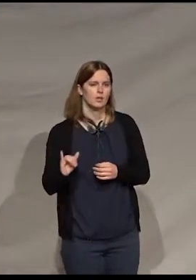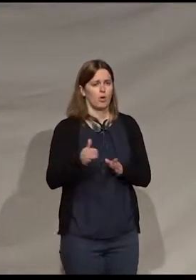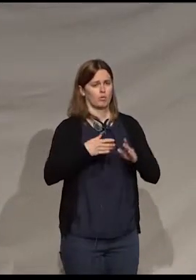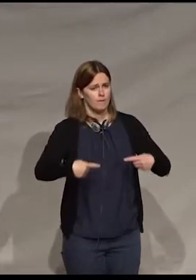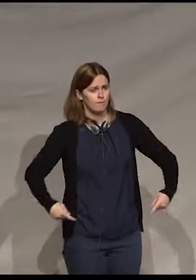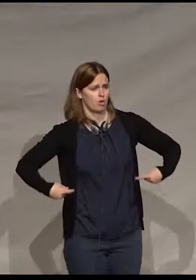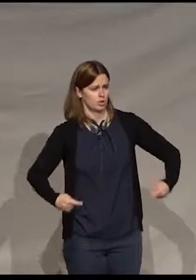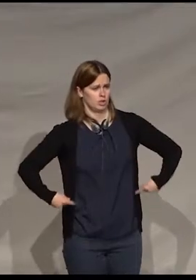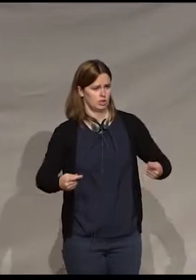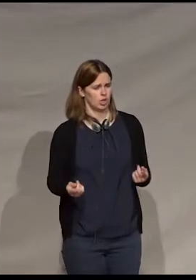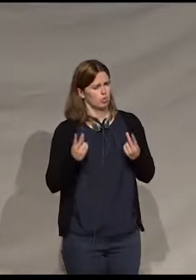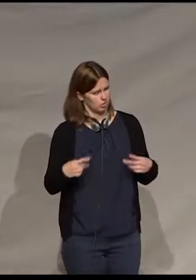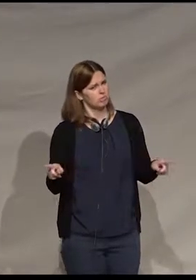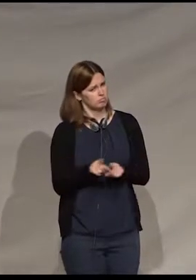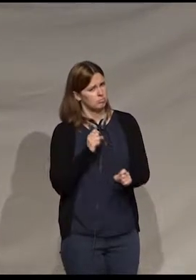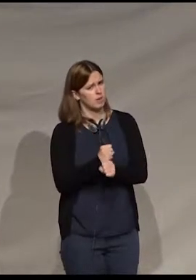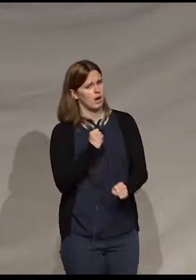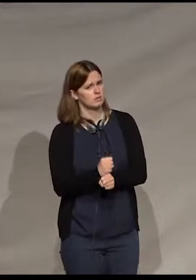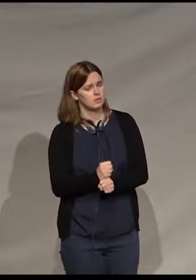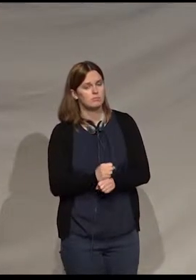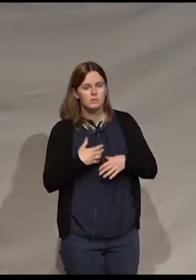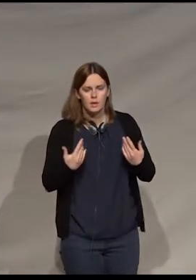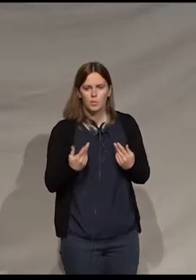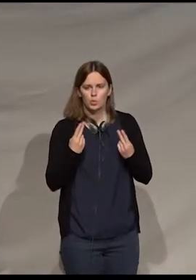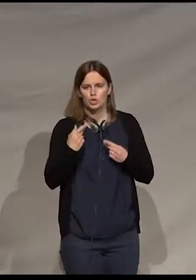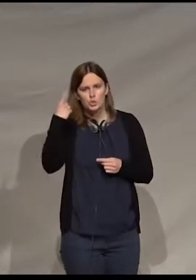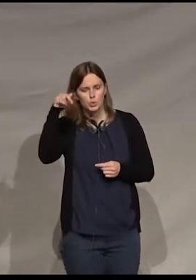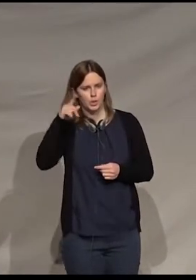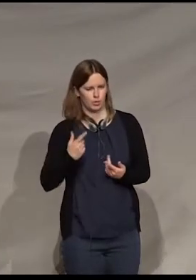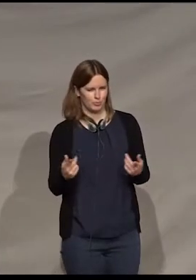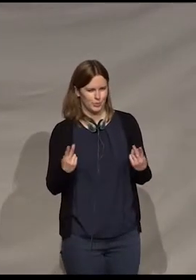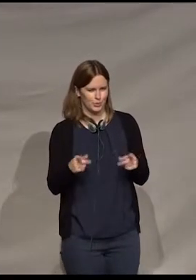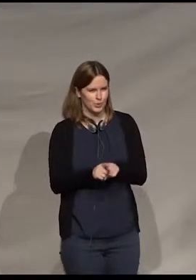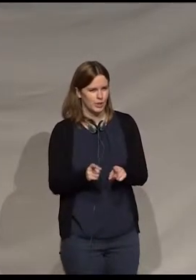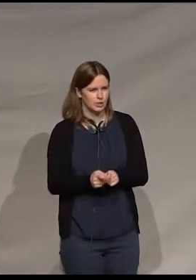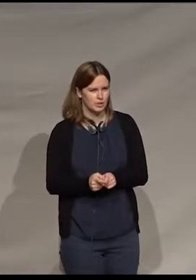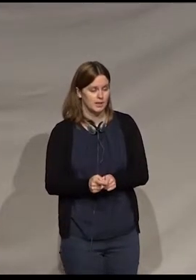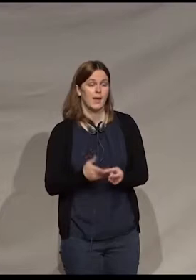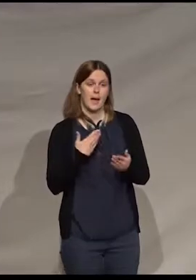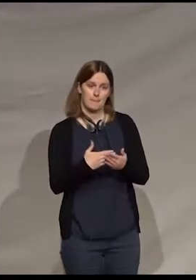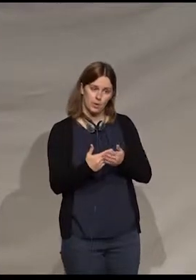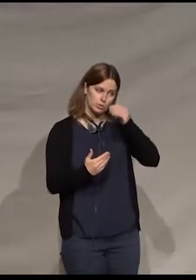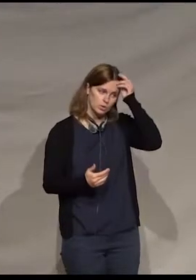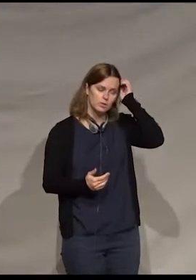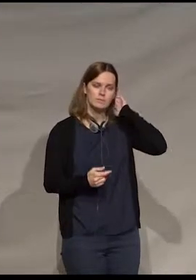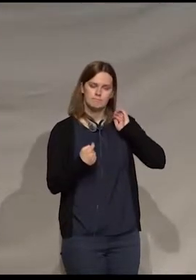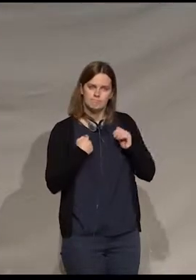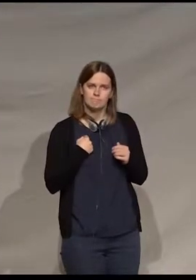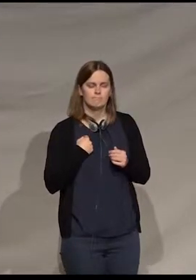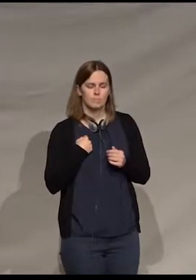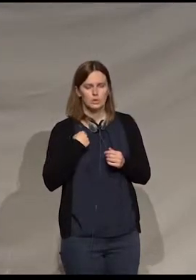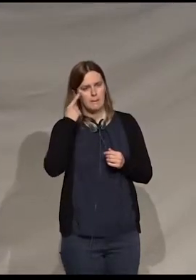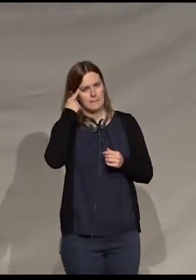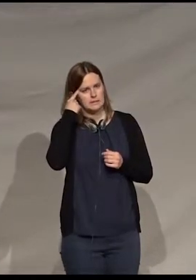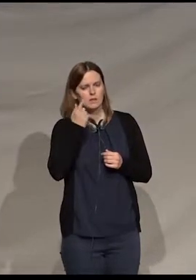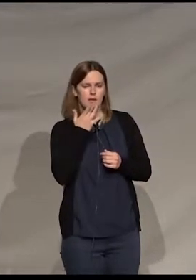možnost se vrátit ke studiu nebo začít studovat. A přesně takové případy máme. Zde vidíte například klienta, který